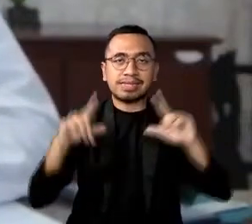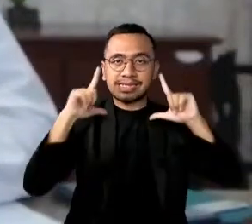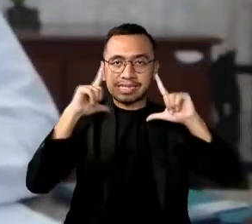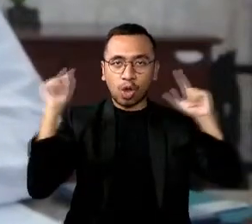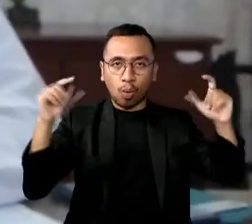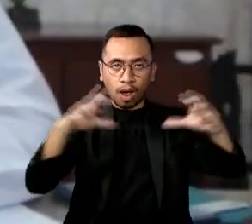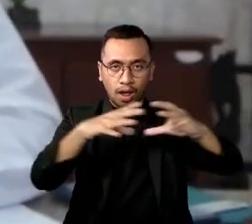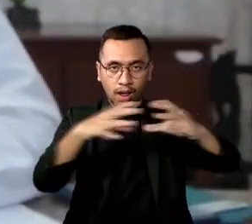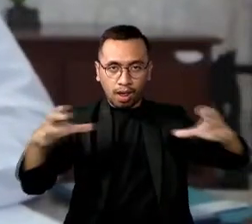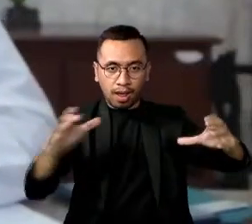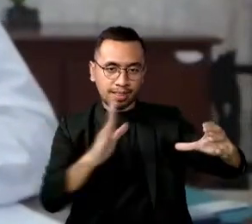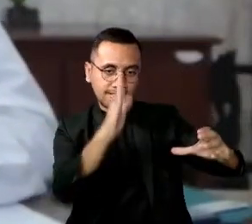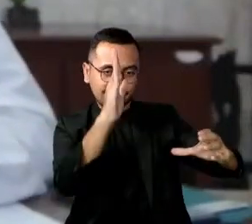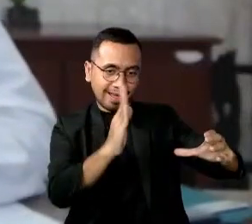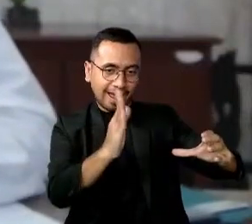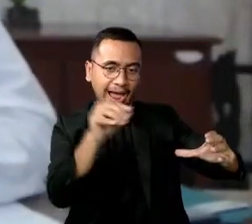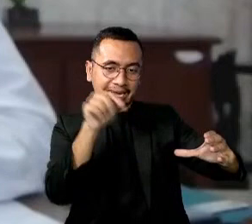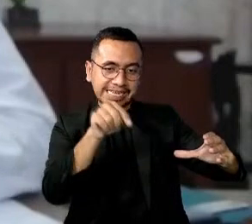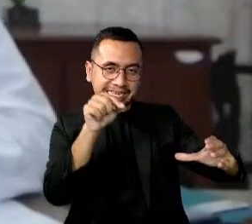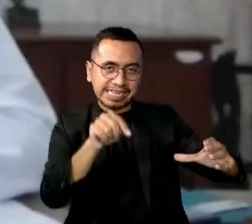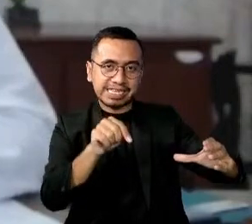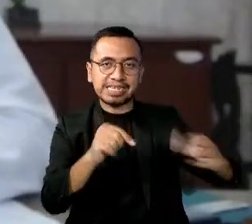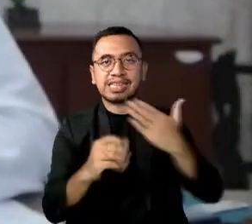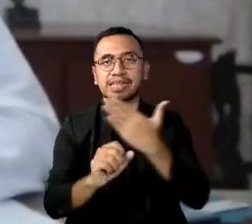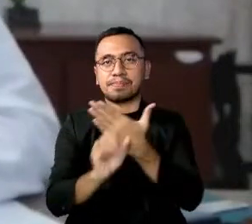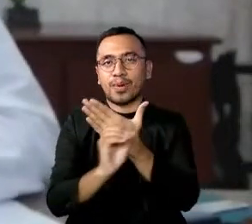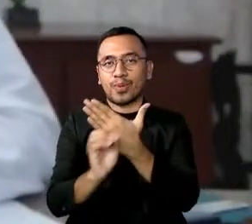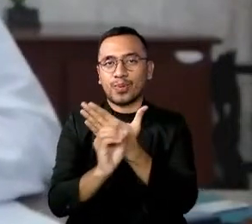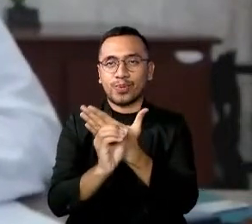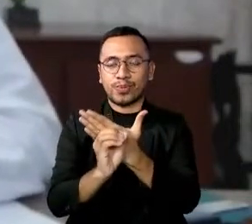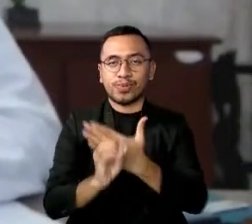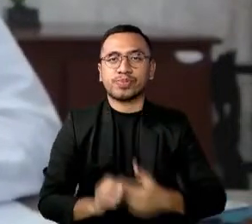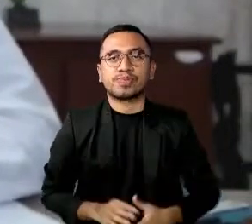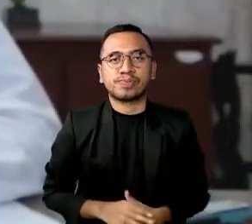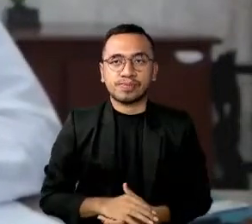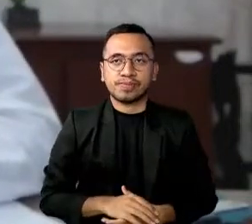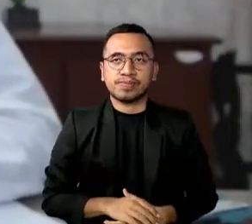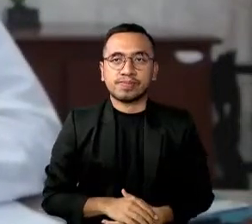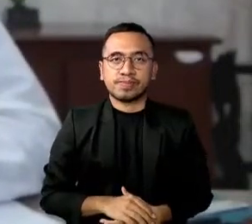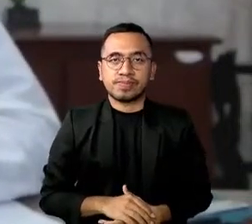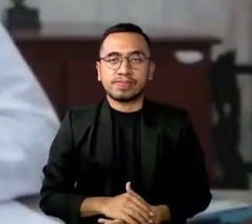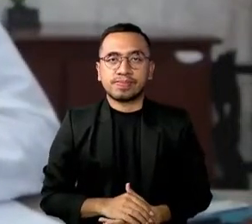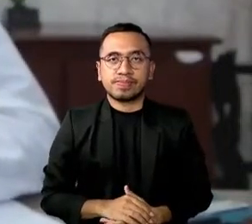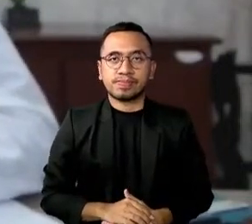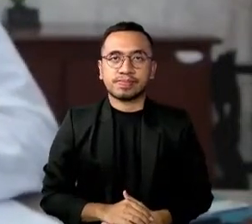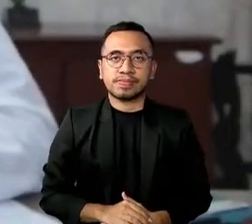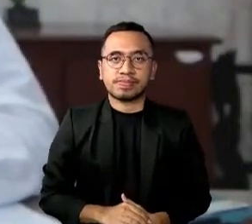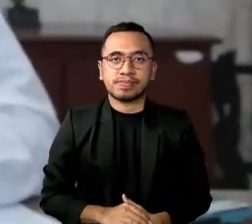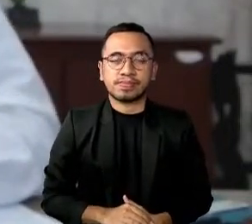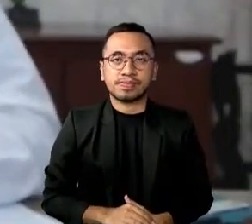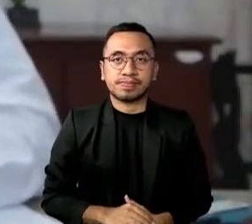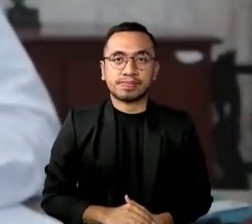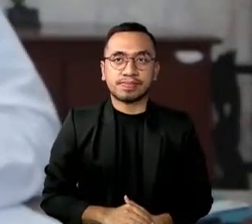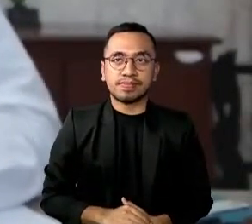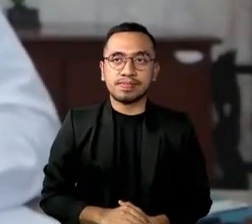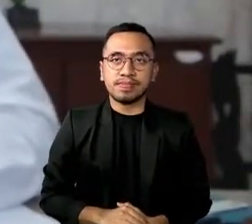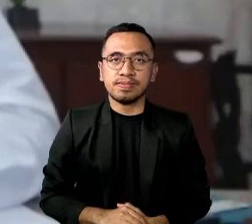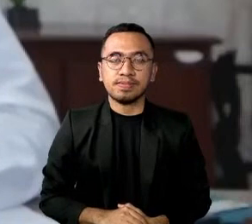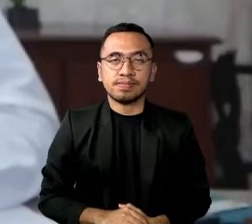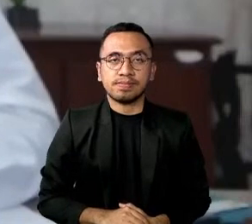ini dari ujung timur ujung barat ini betul-betul tengahnya adalah titiknya di Kabupaten Temanggung di